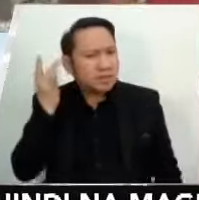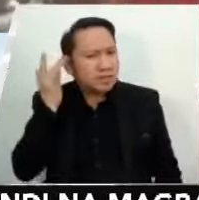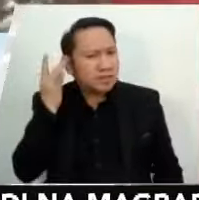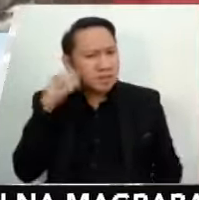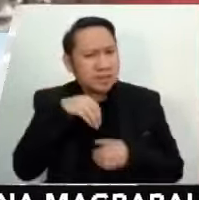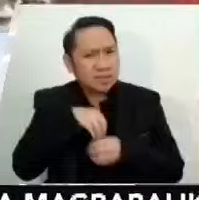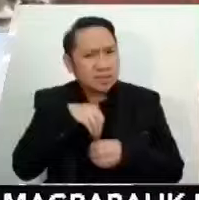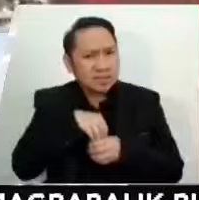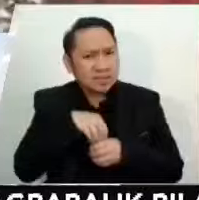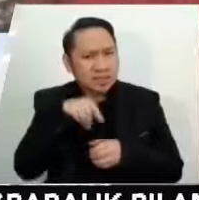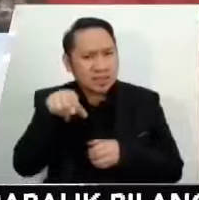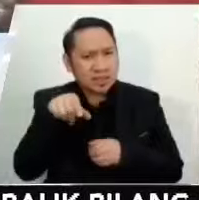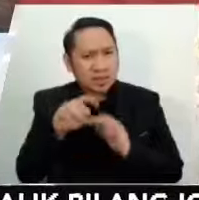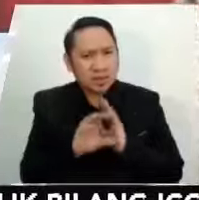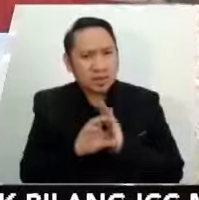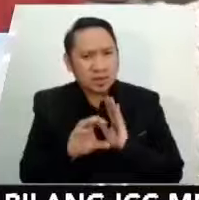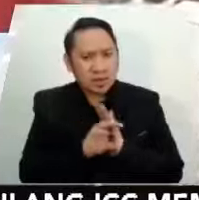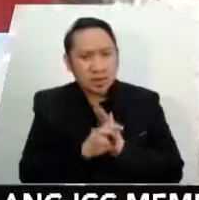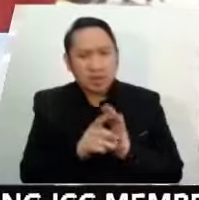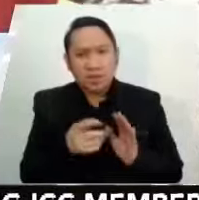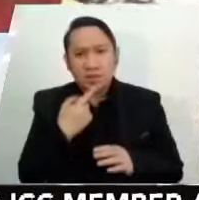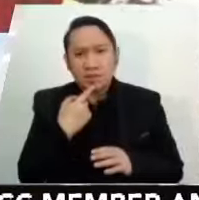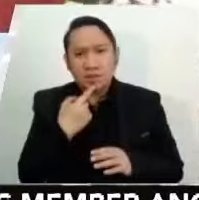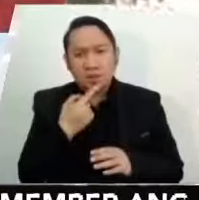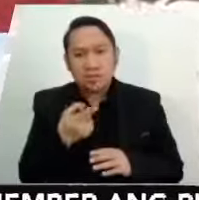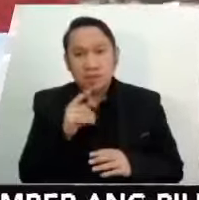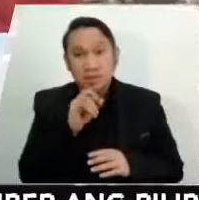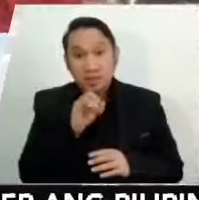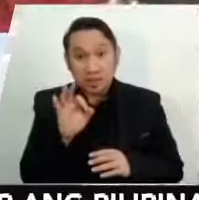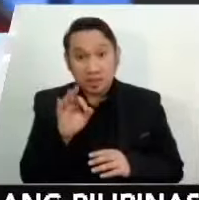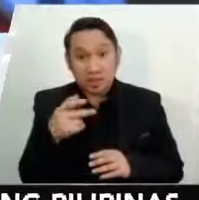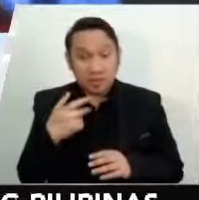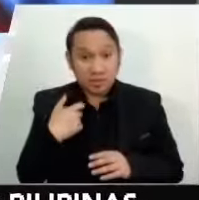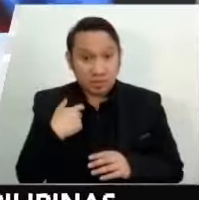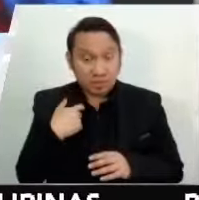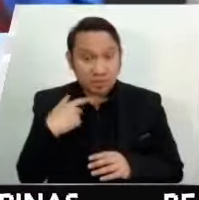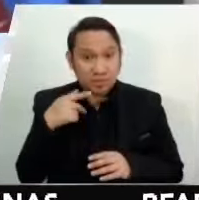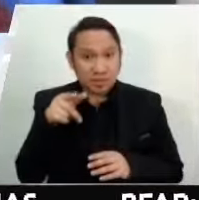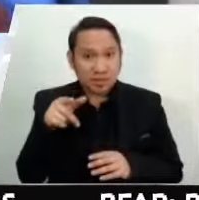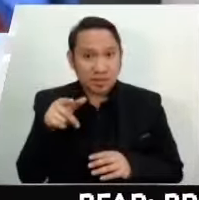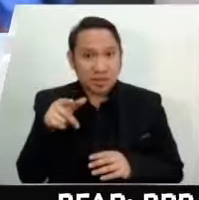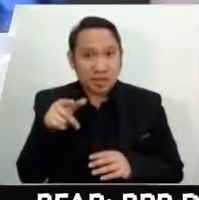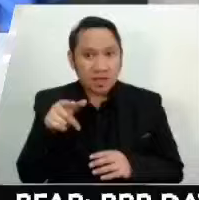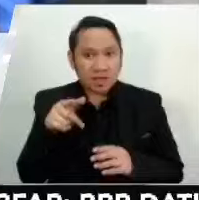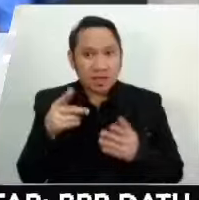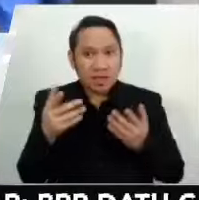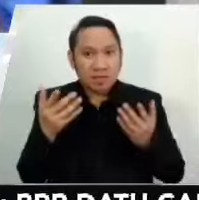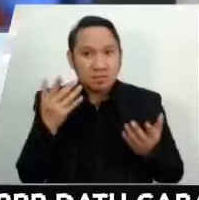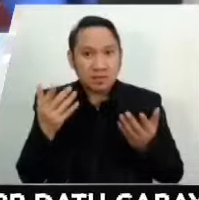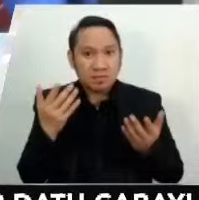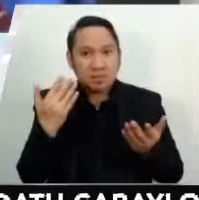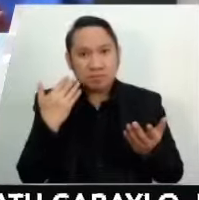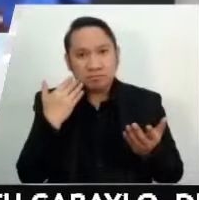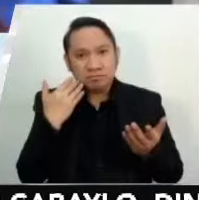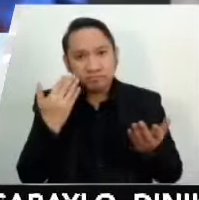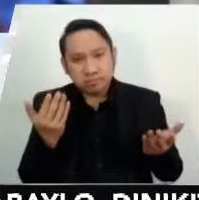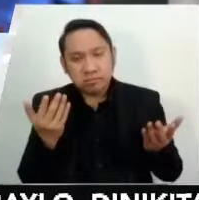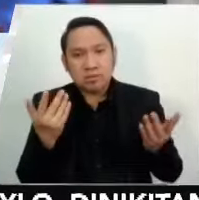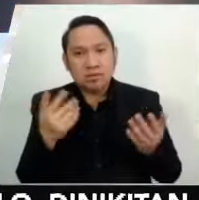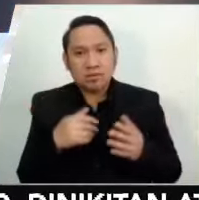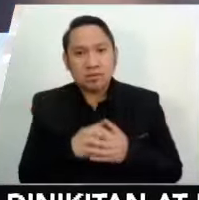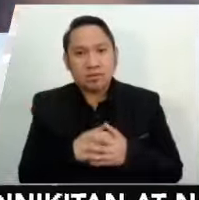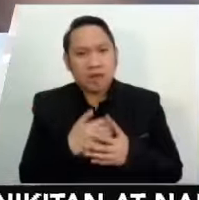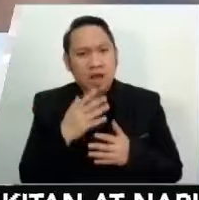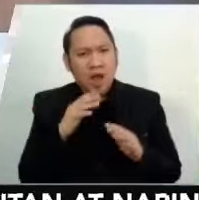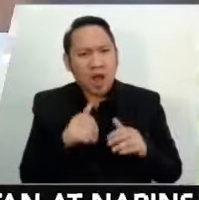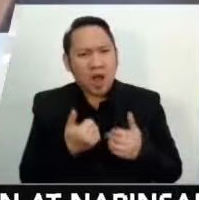sasakyan. Ayon sa polisya, kung hindi dahil sa mga buta sa sasakyan, posibleng na-suffocate na ang mga bata. Hindi pa matukoy kung paano na-lock sa loob ang